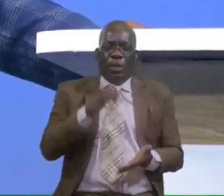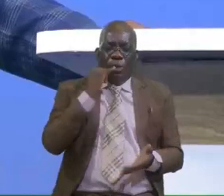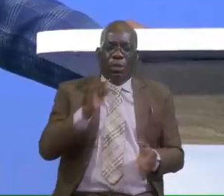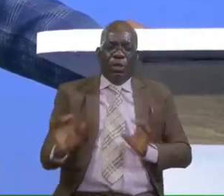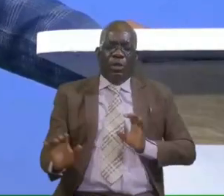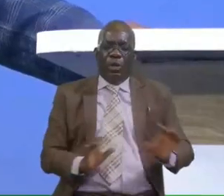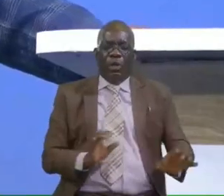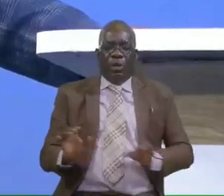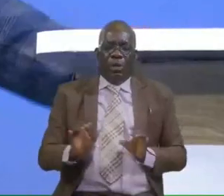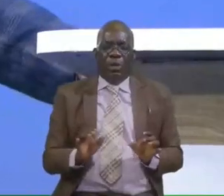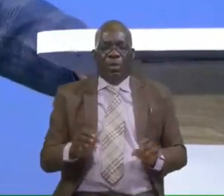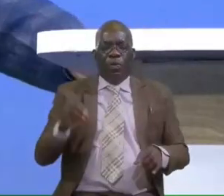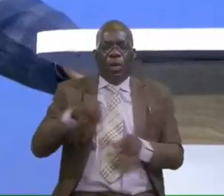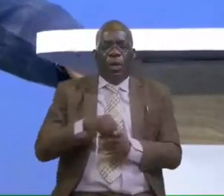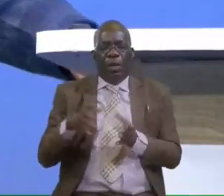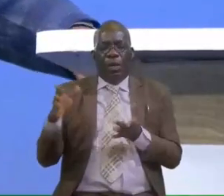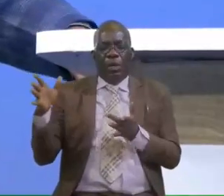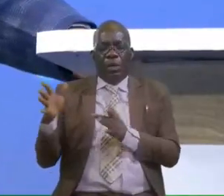fait.